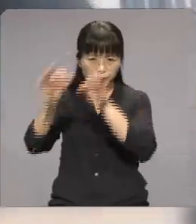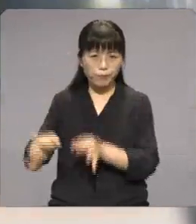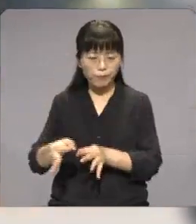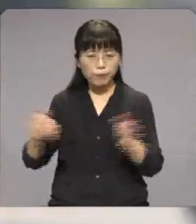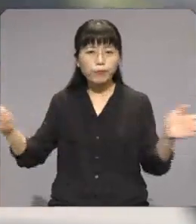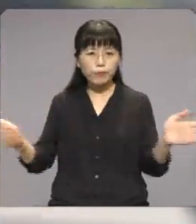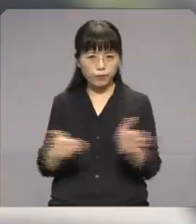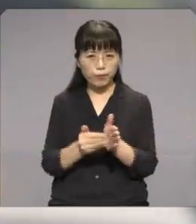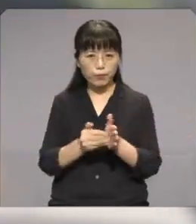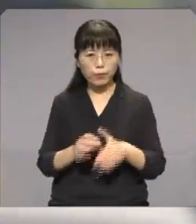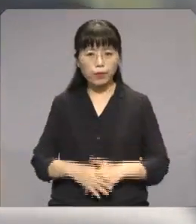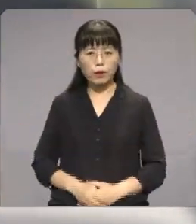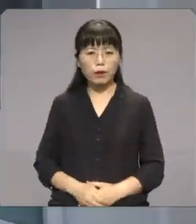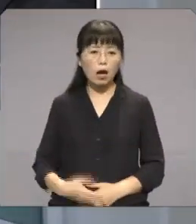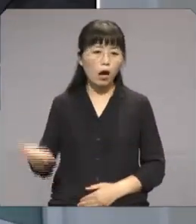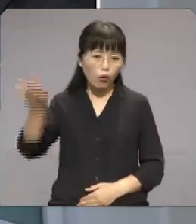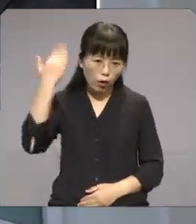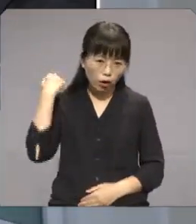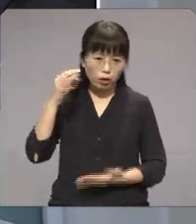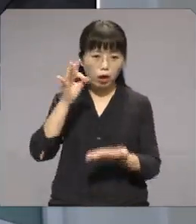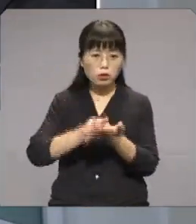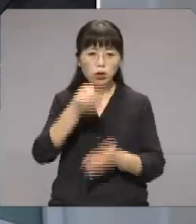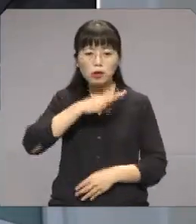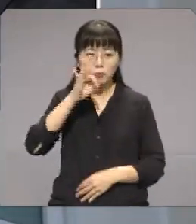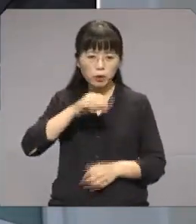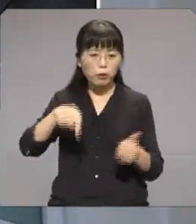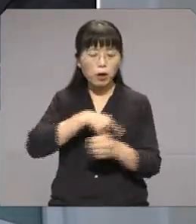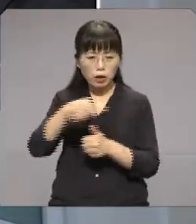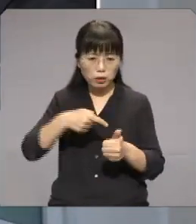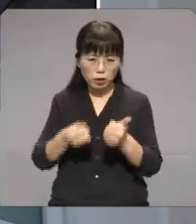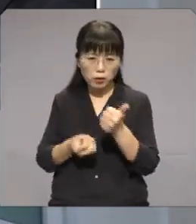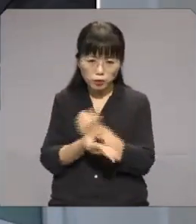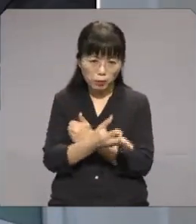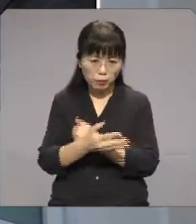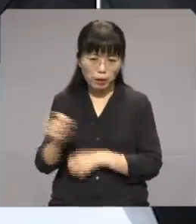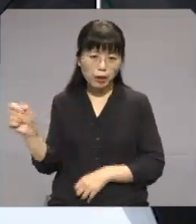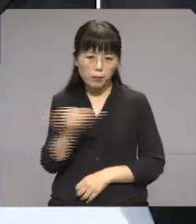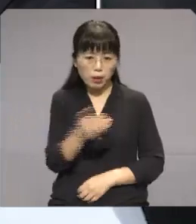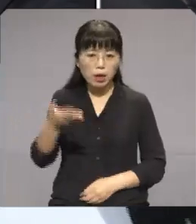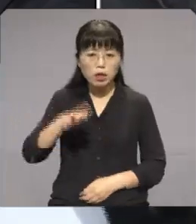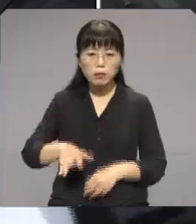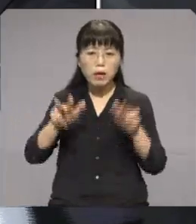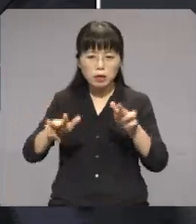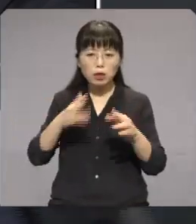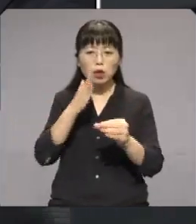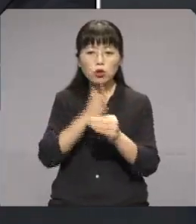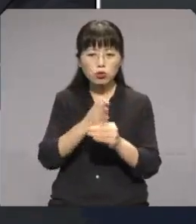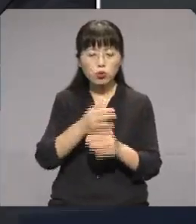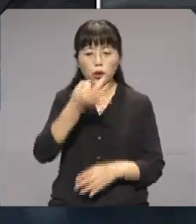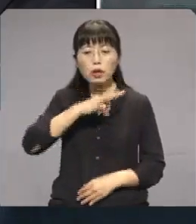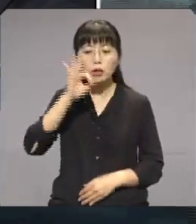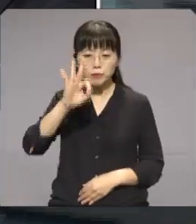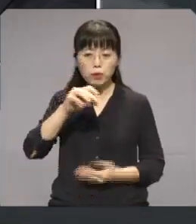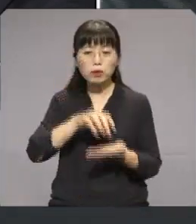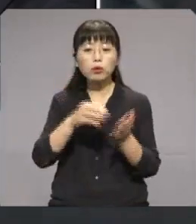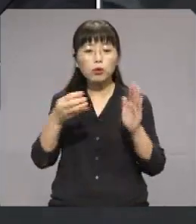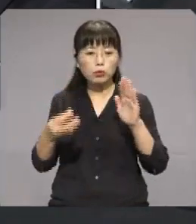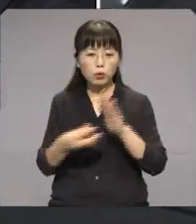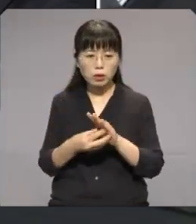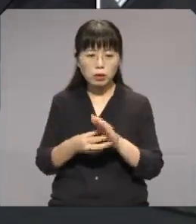내렸습니다. 이제 과거의 저금리 환경에서는 전파 속도가 빨랐습니다만 지금처럼 이제 중간